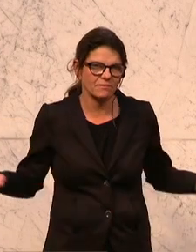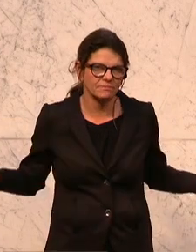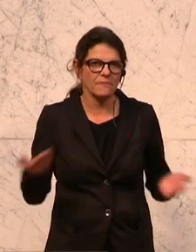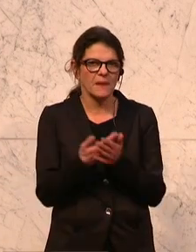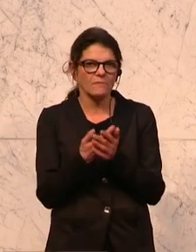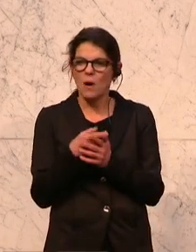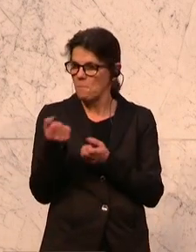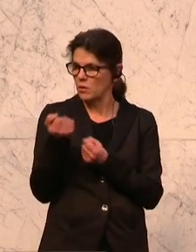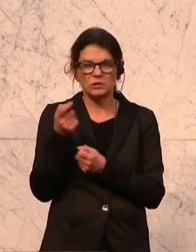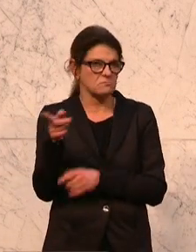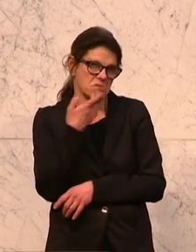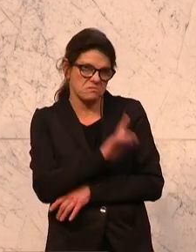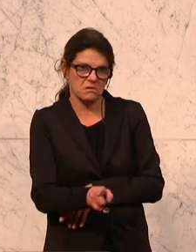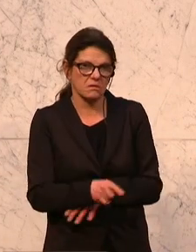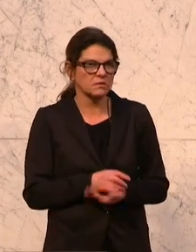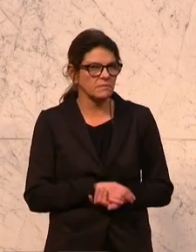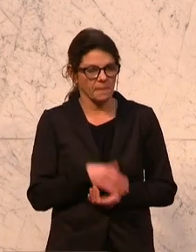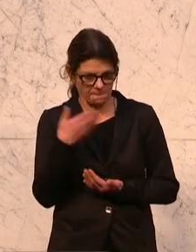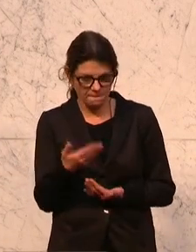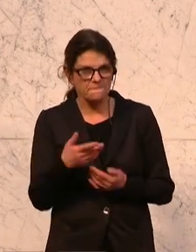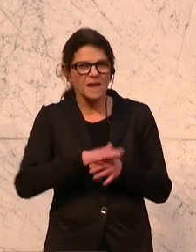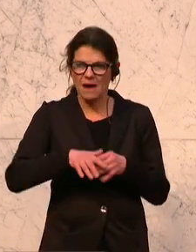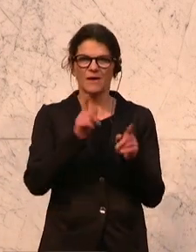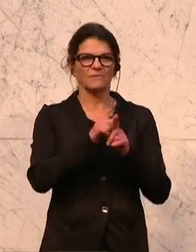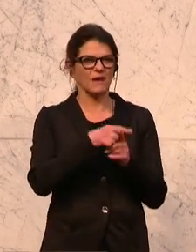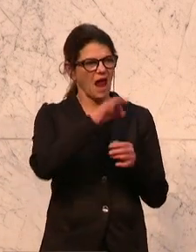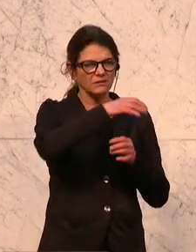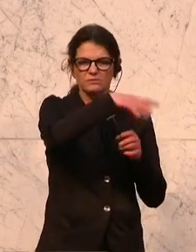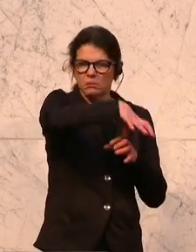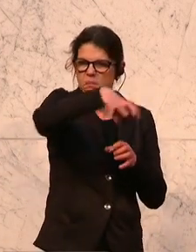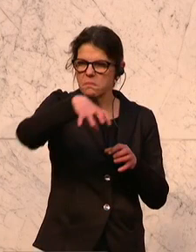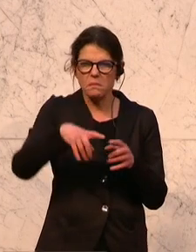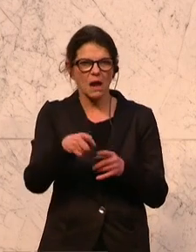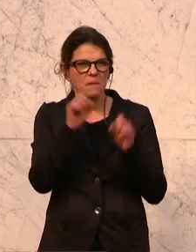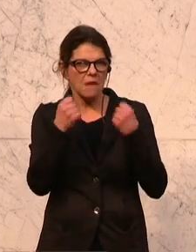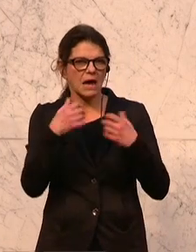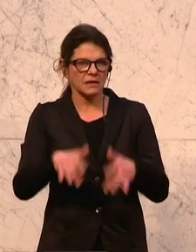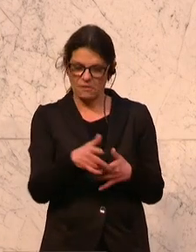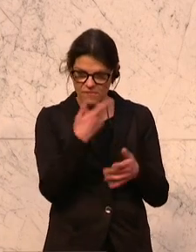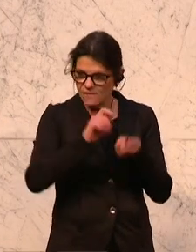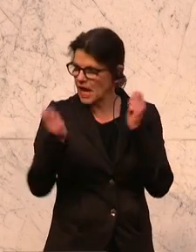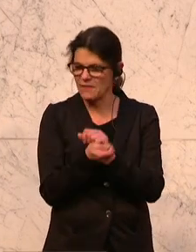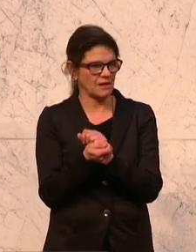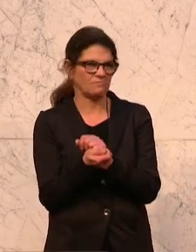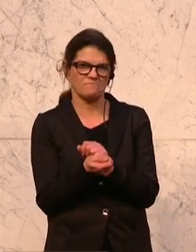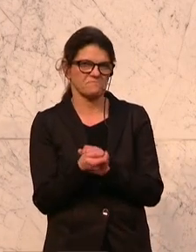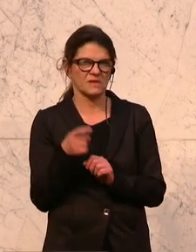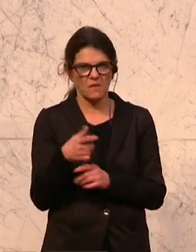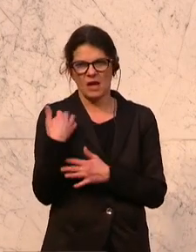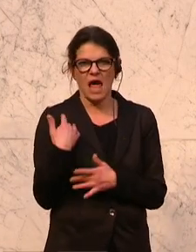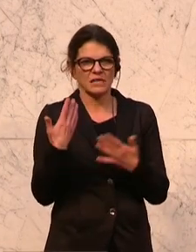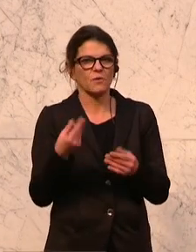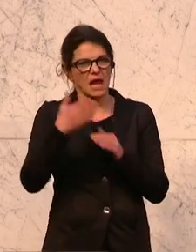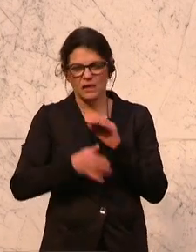es ist auch der politische Wille nicht da, hier in diesem Oligopol irgendetwas zu verändern, zu lasten der Endkunden,